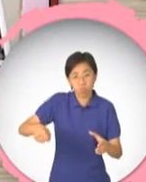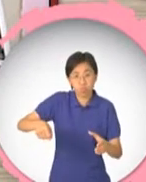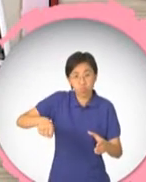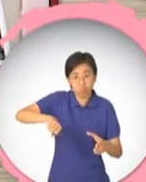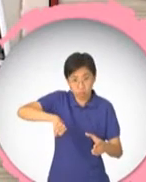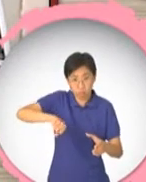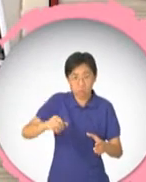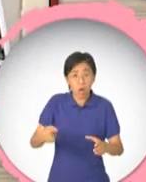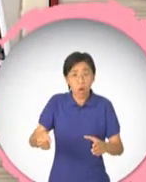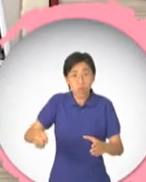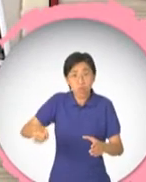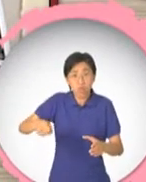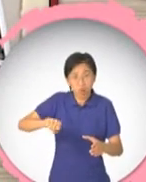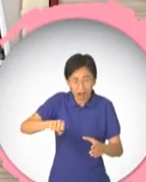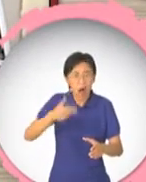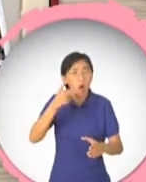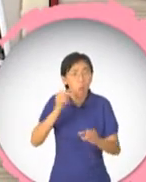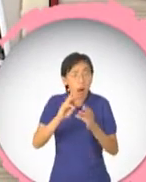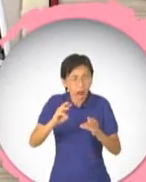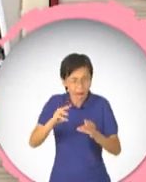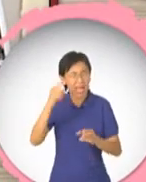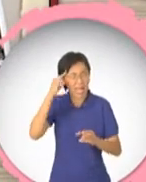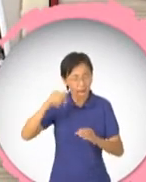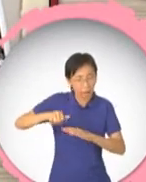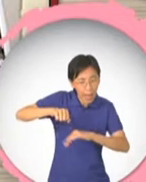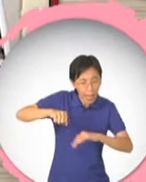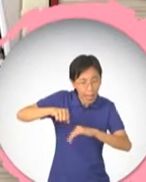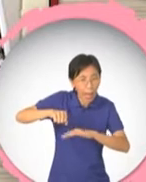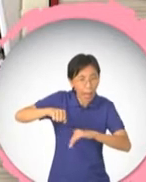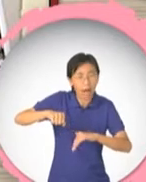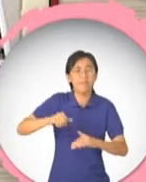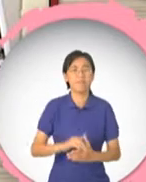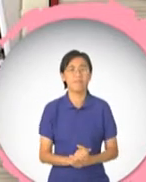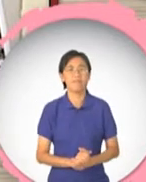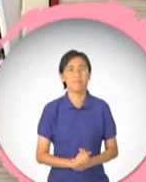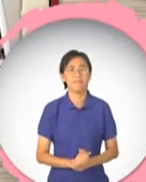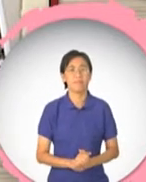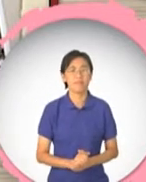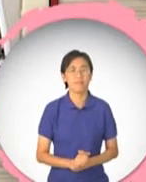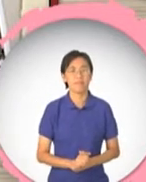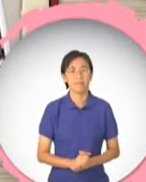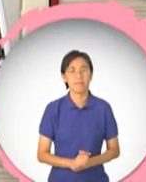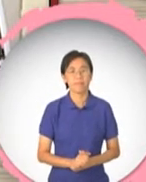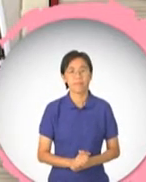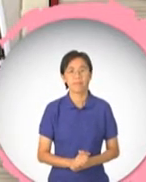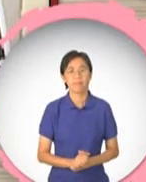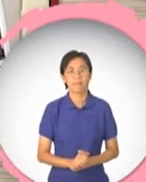ท้ายๆค่ะพยายามกวาดน้ำตาลลงไปด้วยนะคะ เพราะมันยังละลายไม่หมด ค่ะใช ่ชื้